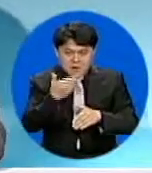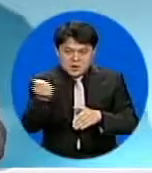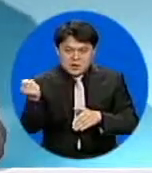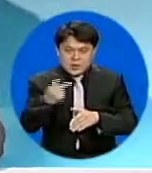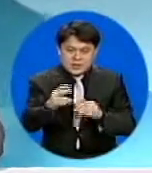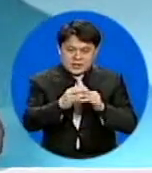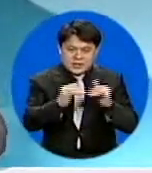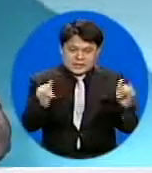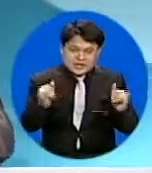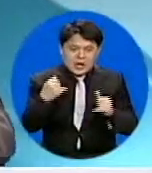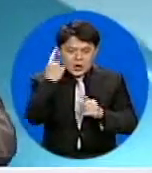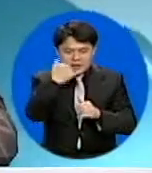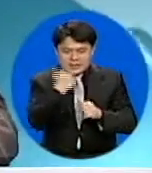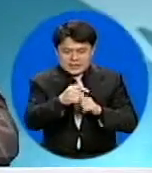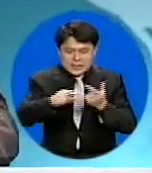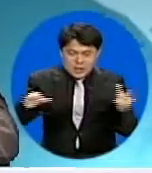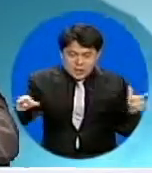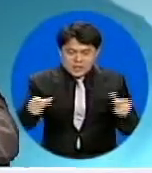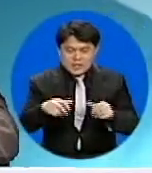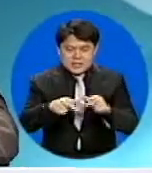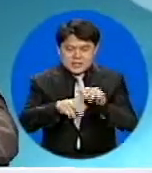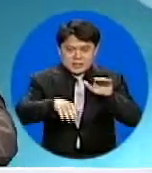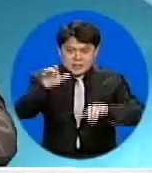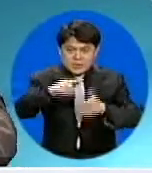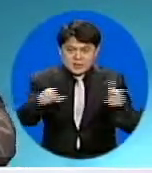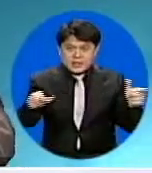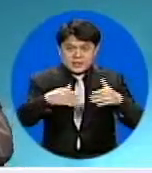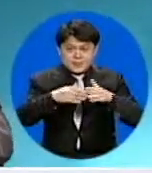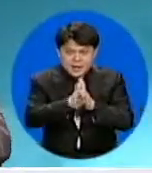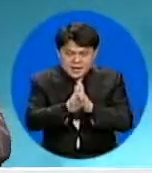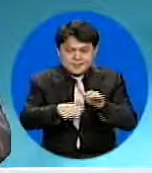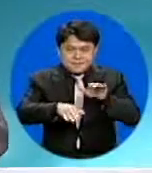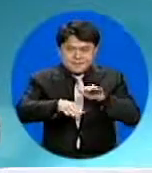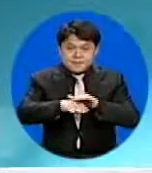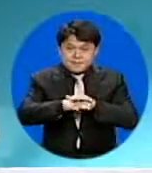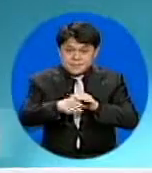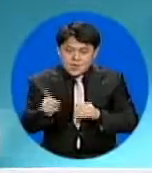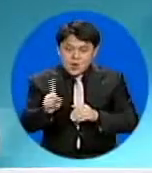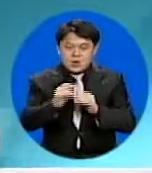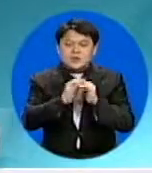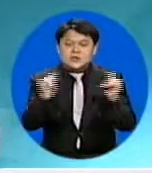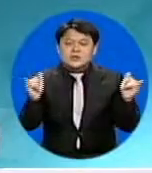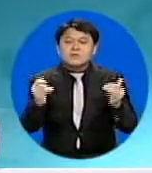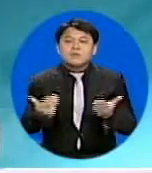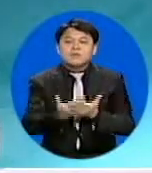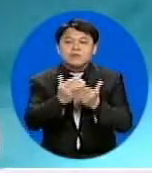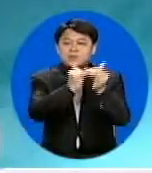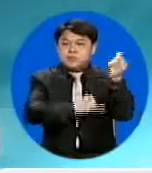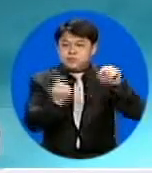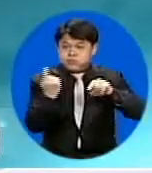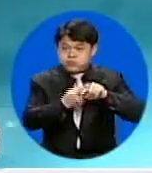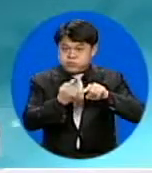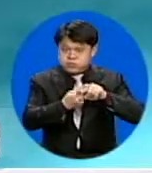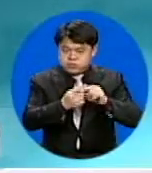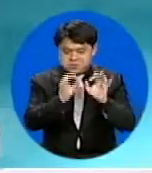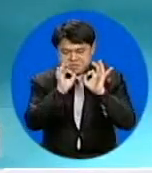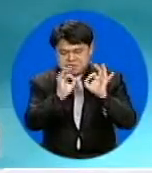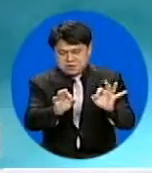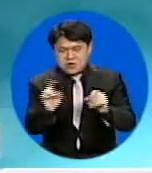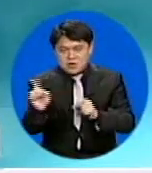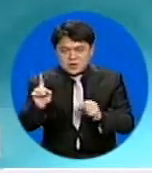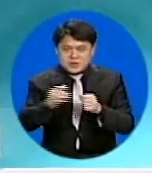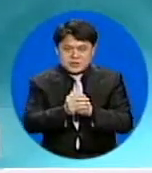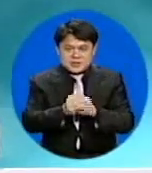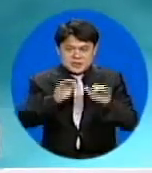혹은 뭐 인종차별, 장애인 차별 등을 이제 철폐하는 것이 어떻게 보면 이 인류 발전의 역사라고도 할 수 있는데 이런 그 과정에서 본다면 이런